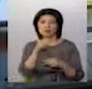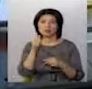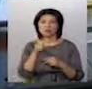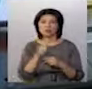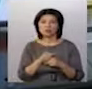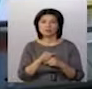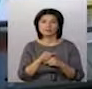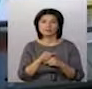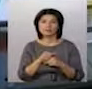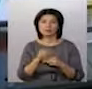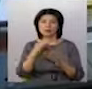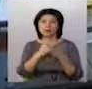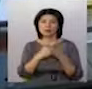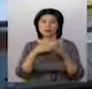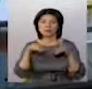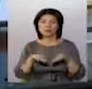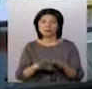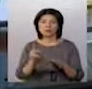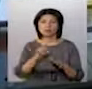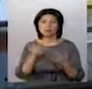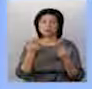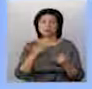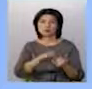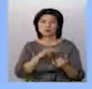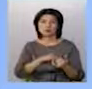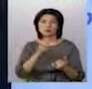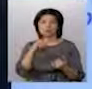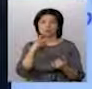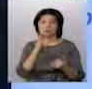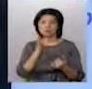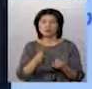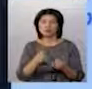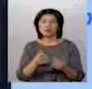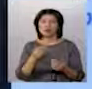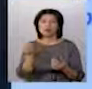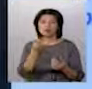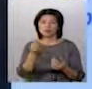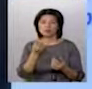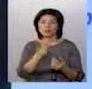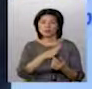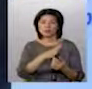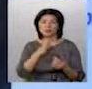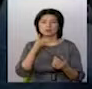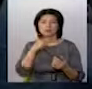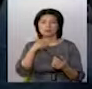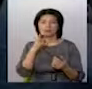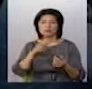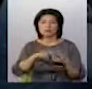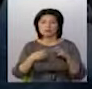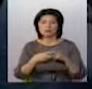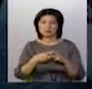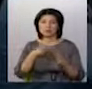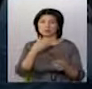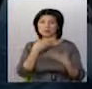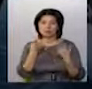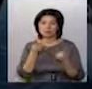есеп бергенде біз уже сол жұмысты көріп айтамыз халыққа. Әлі күнге дейін күрмеуі шешілмей келе жатқан өзекті мәселелер де жоқ емес. Бұл көбінесе